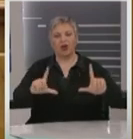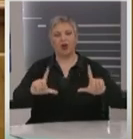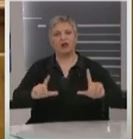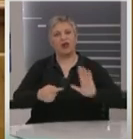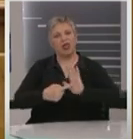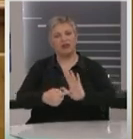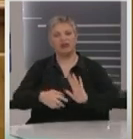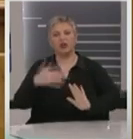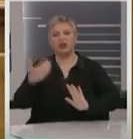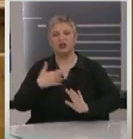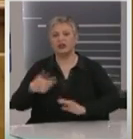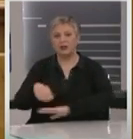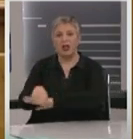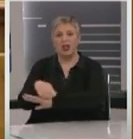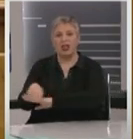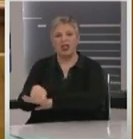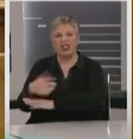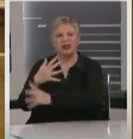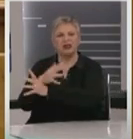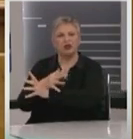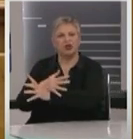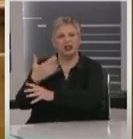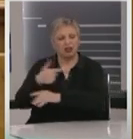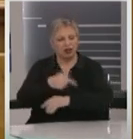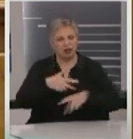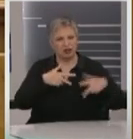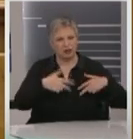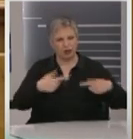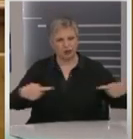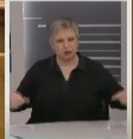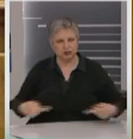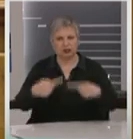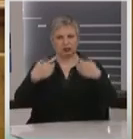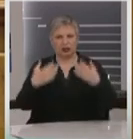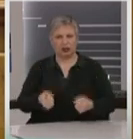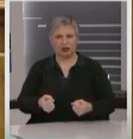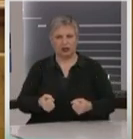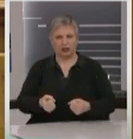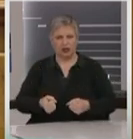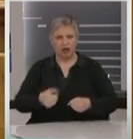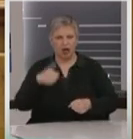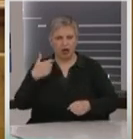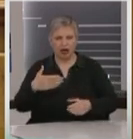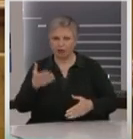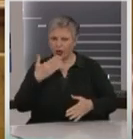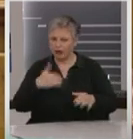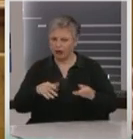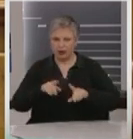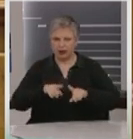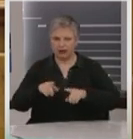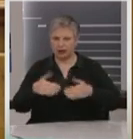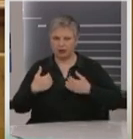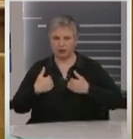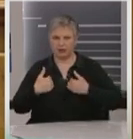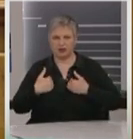η κατηγορία περί αντισυνταγματικής πρακτικής όμως δεν αφορά εμάς, άλλους αφορά. Και αφορά εσάς,